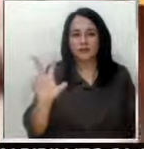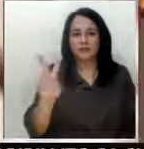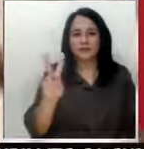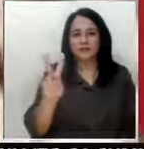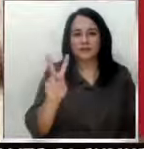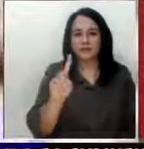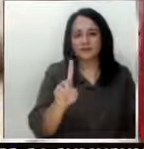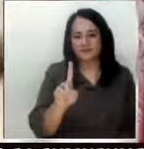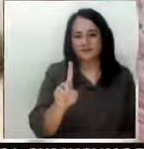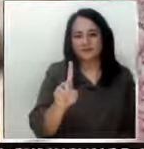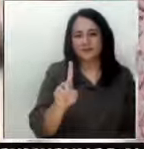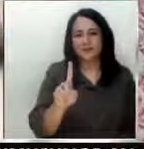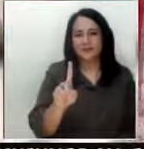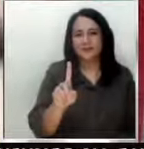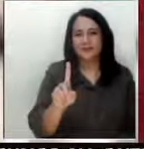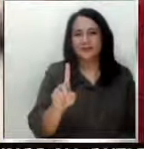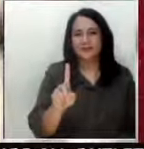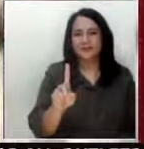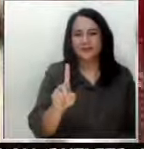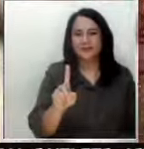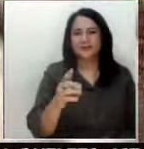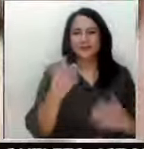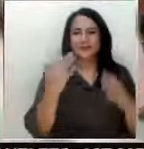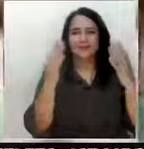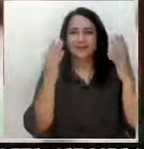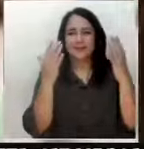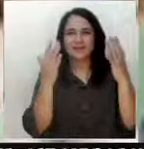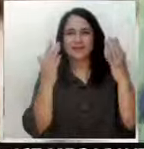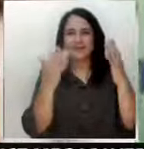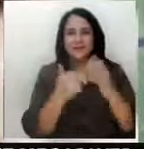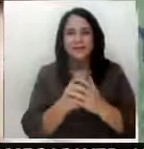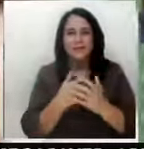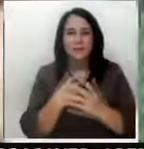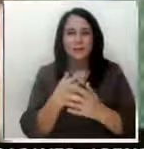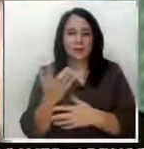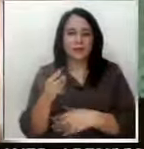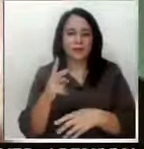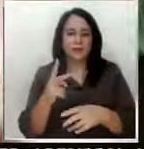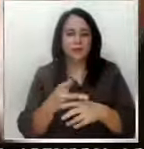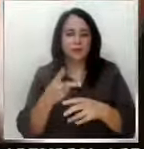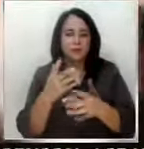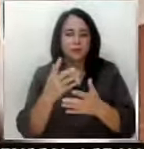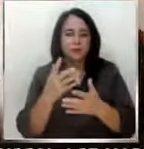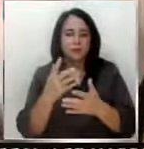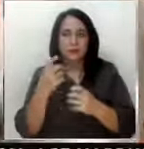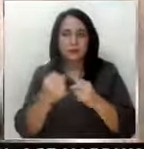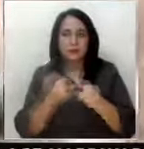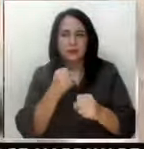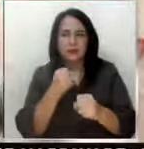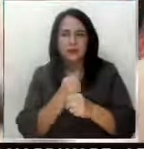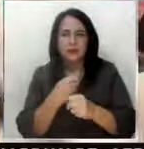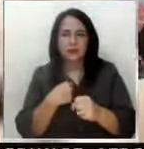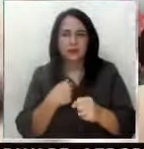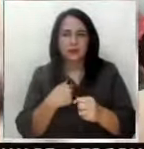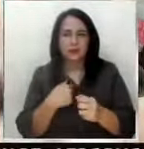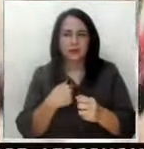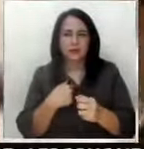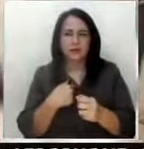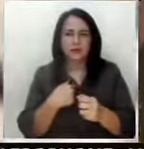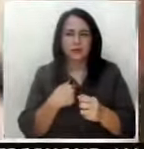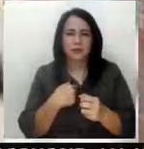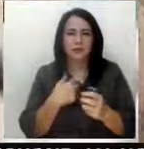3, 2, 1! Yeah! Ikatlong leg na ng Noel Bazaar ngayong taon ang idinaos dito sa PhilInvest 10 sa Alabang,